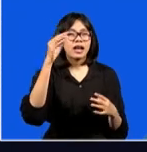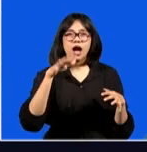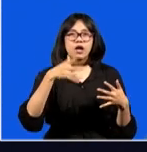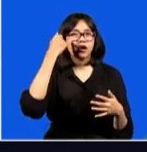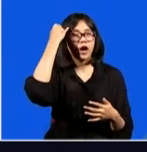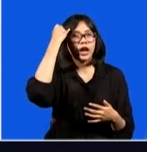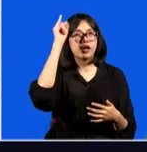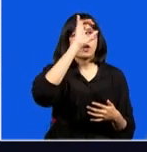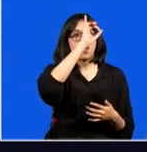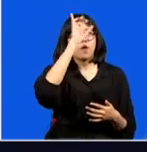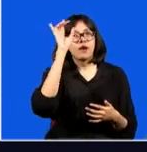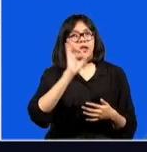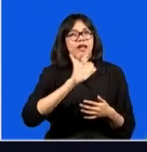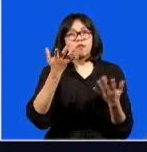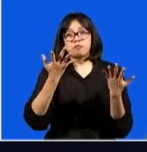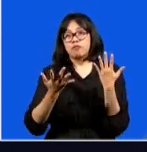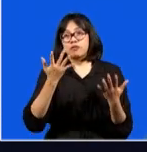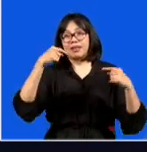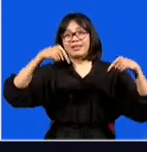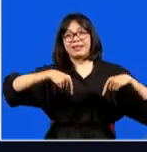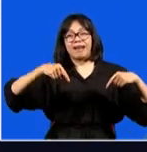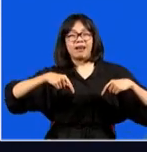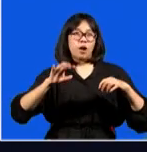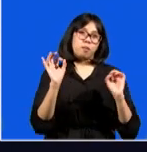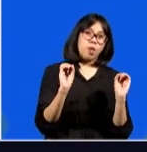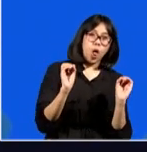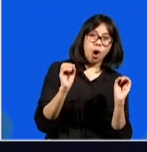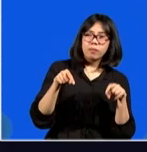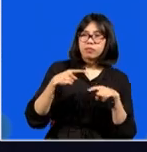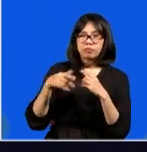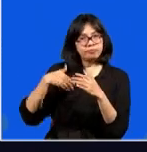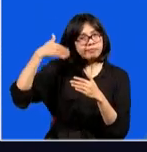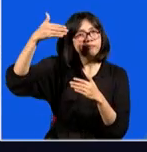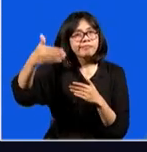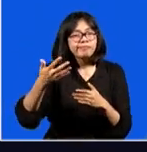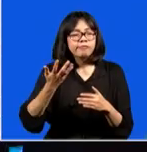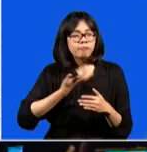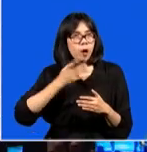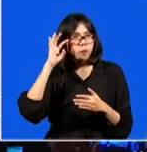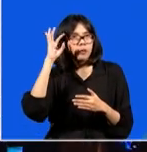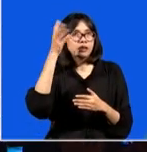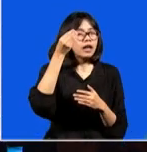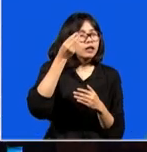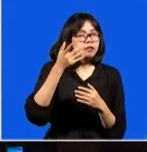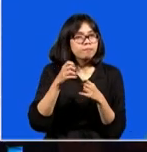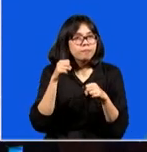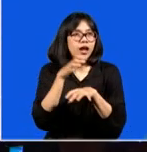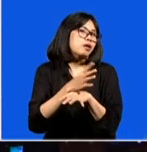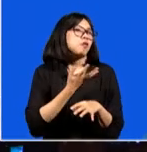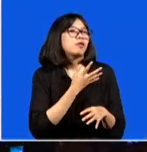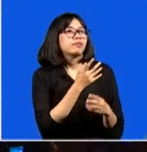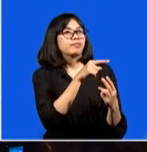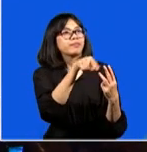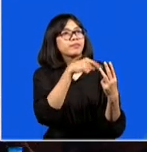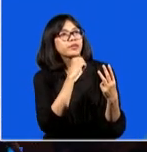yang mungkin sekarang belum dilakukan tapi sedang dipikirkan What's next gitu Bapak Ibu dari rencana di sekolah masing-masing silahkan